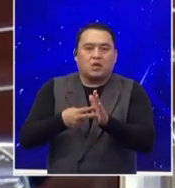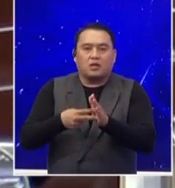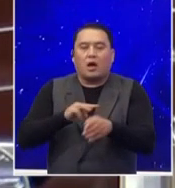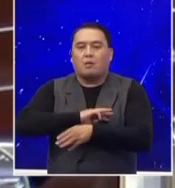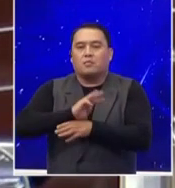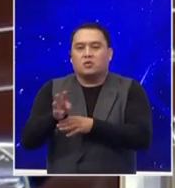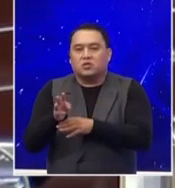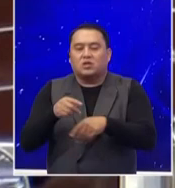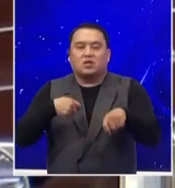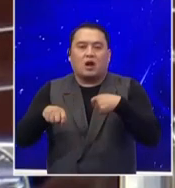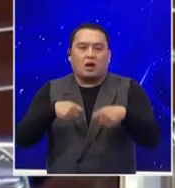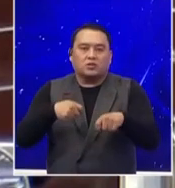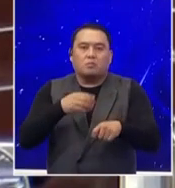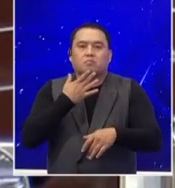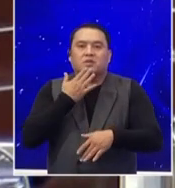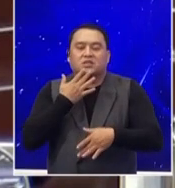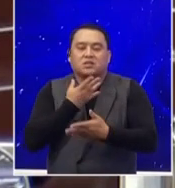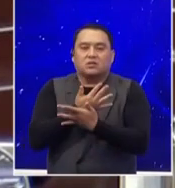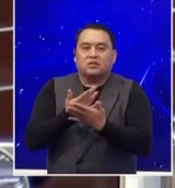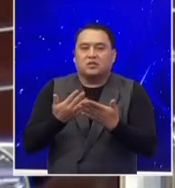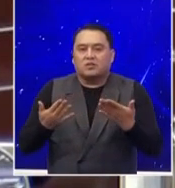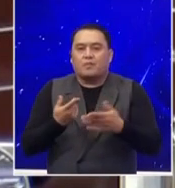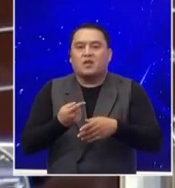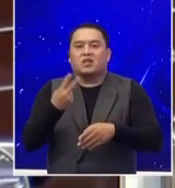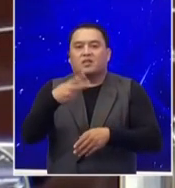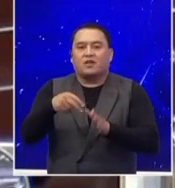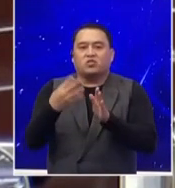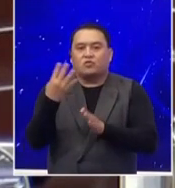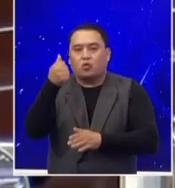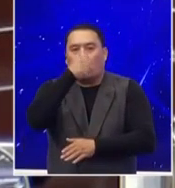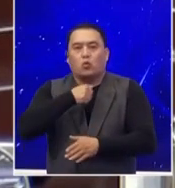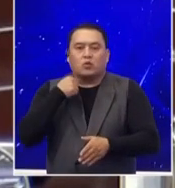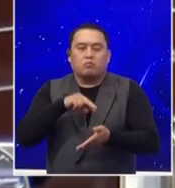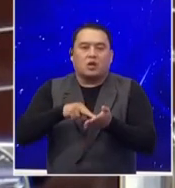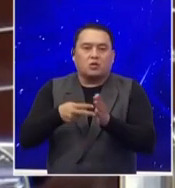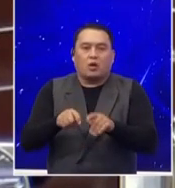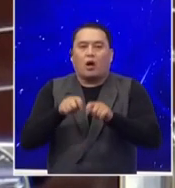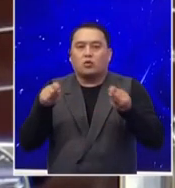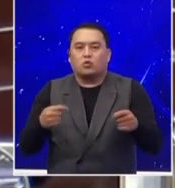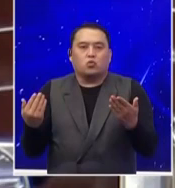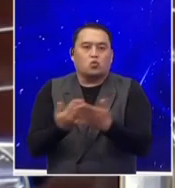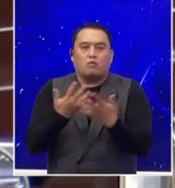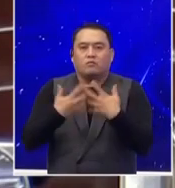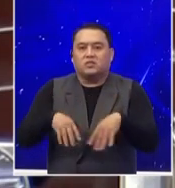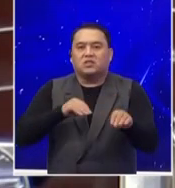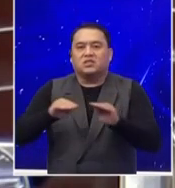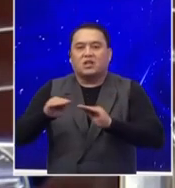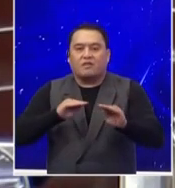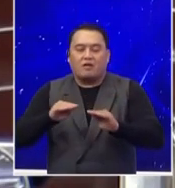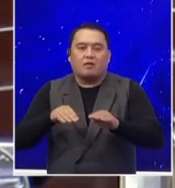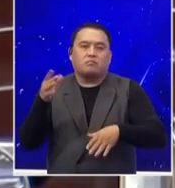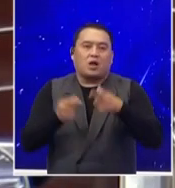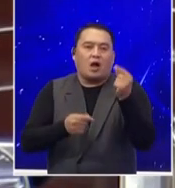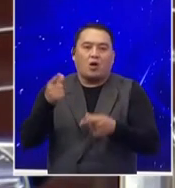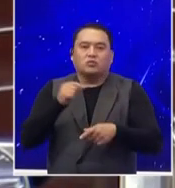по насыщению рынка отечественными производственными товарами. К 2024 году планируется открыть новые птицефабрики, мясокомбинаты,